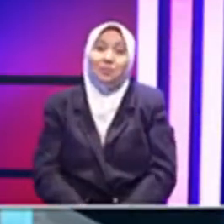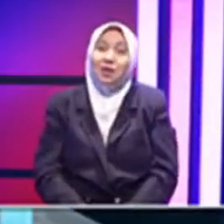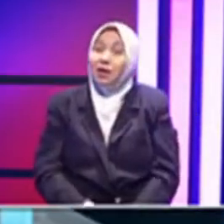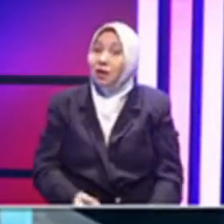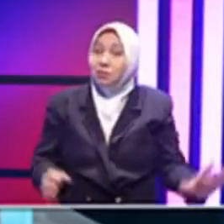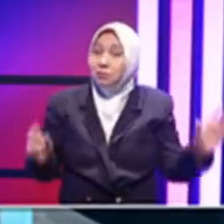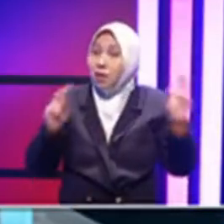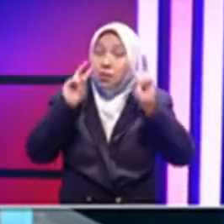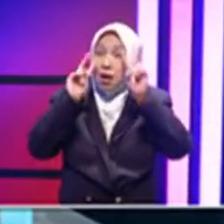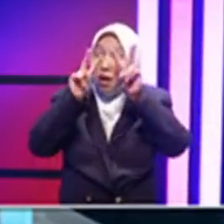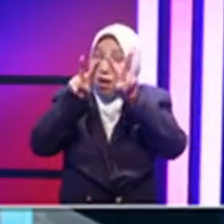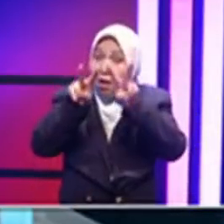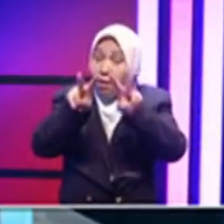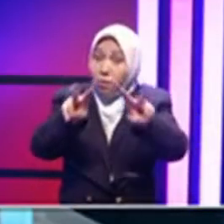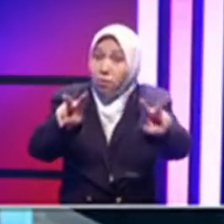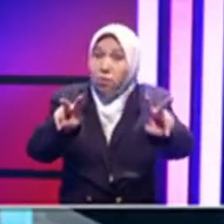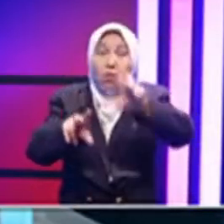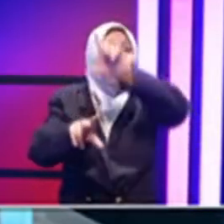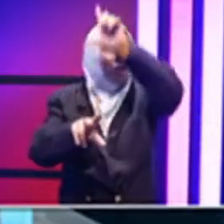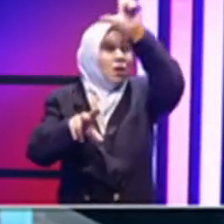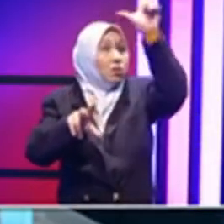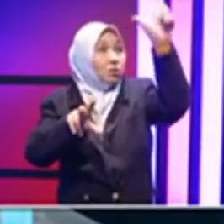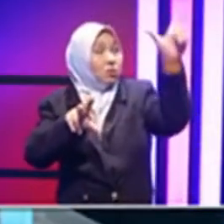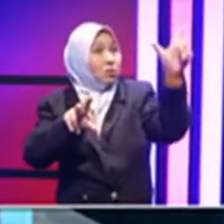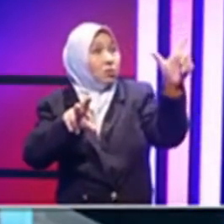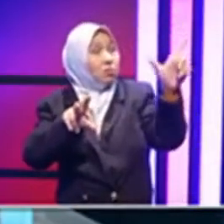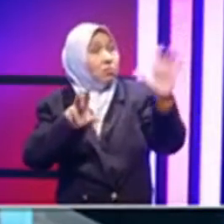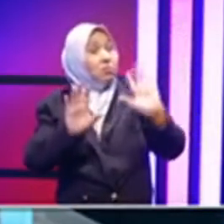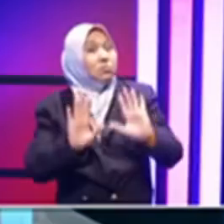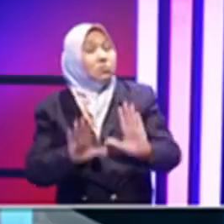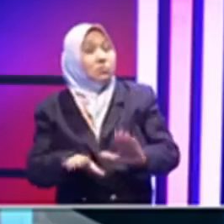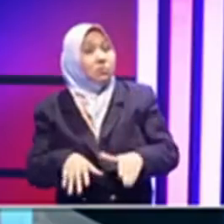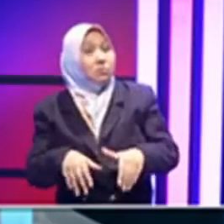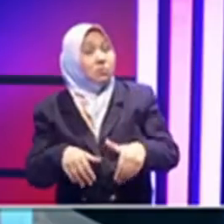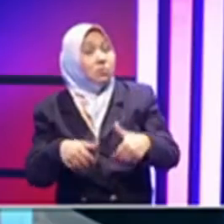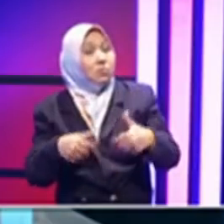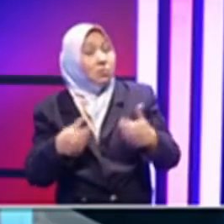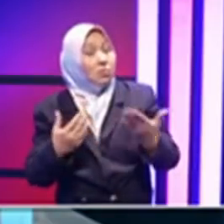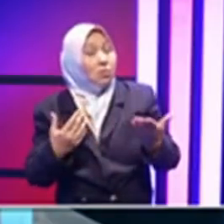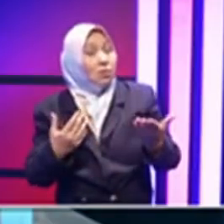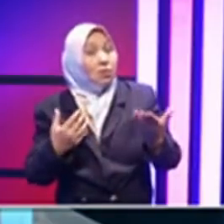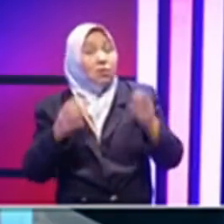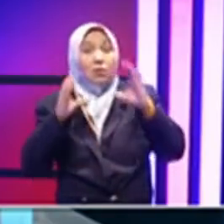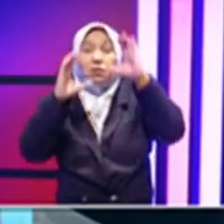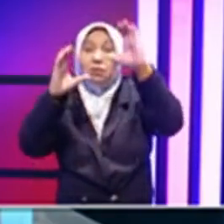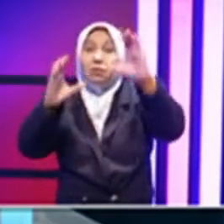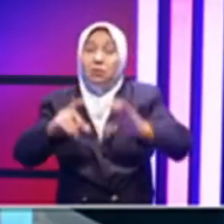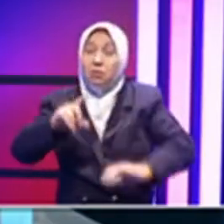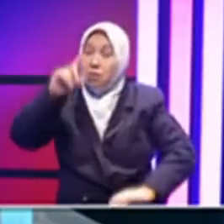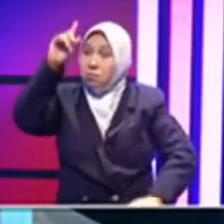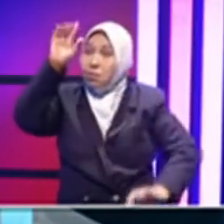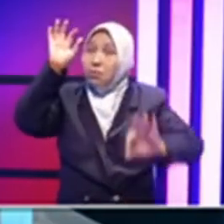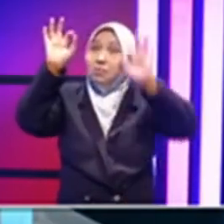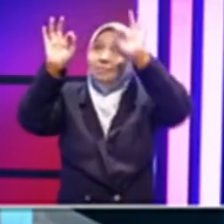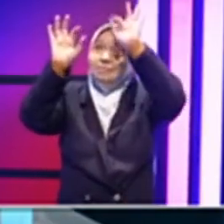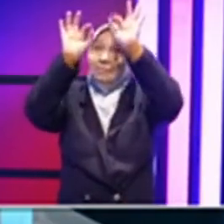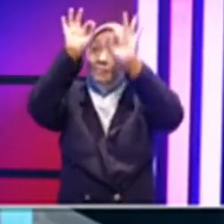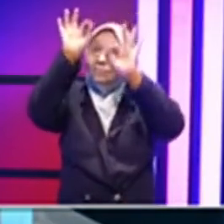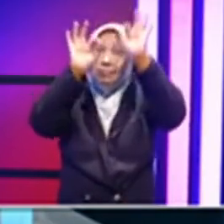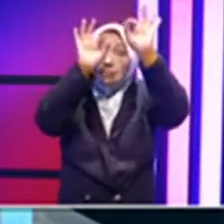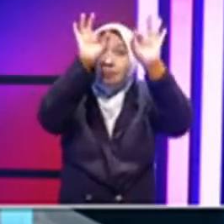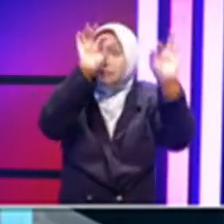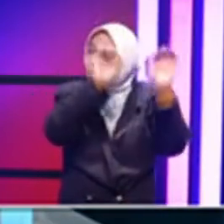Tidakkah mereka memperhatikan langit di atas mereka, bagaimanakah cara kami membangunkannya dan menghiaskannya, dan tidak